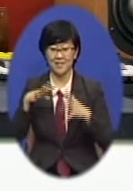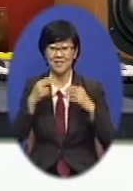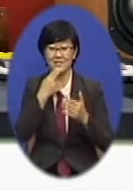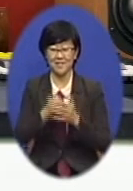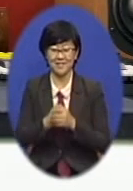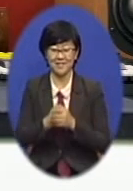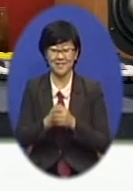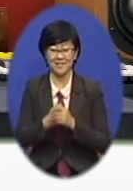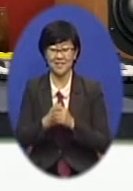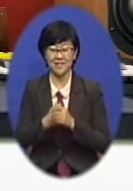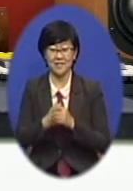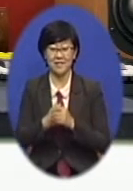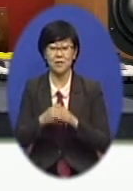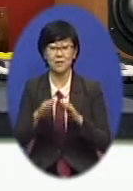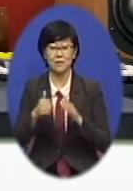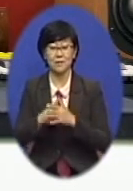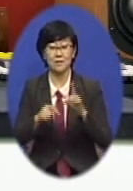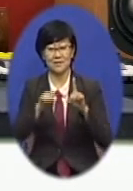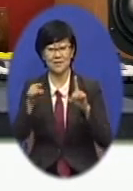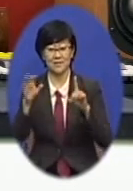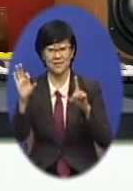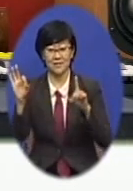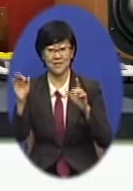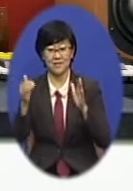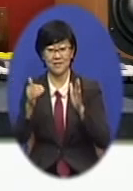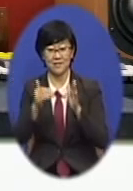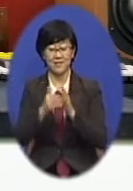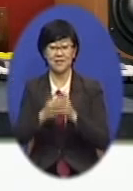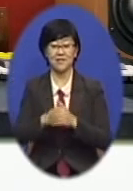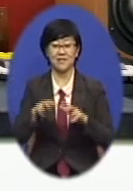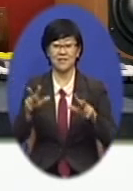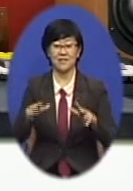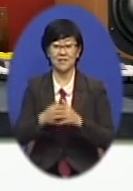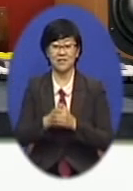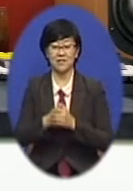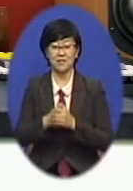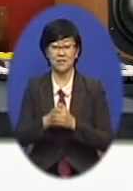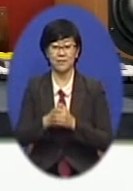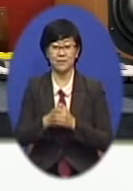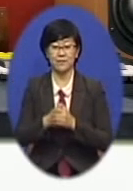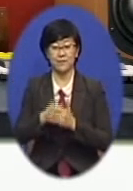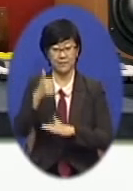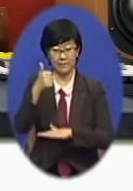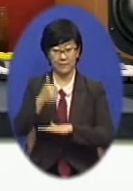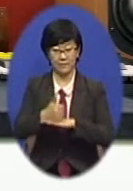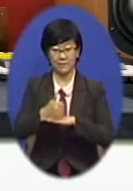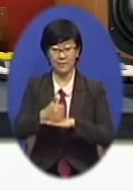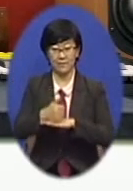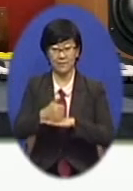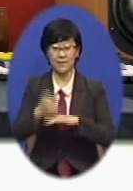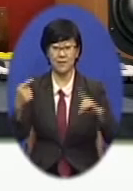네, 그렇습니다. 자, 1번부터 10번까지 이제 어떻게 또 결과가